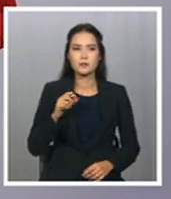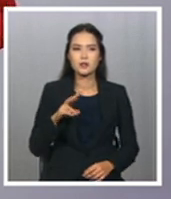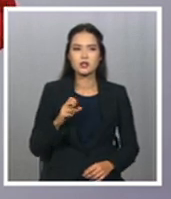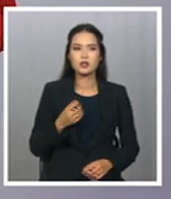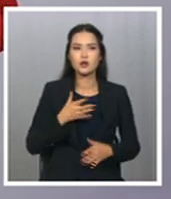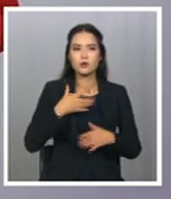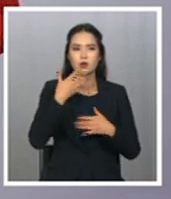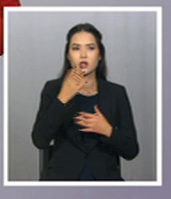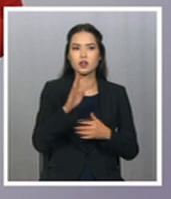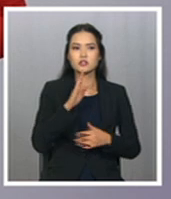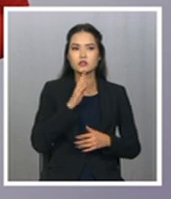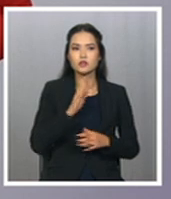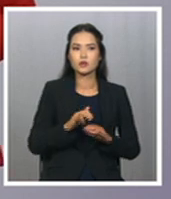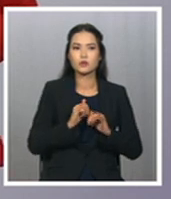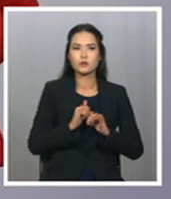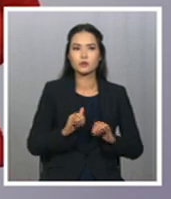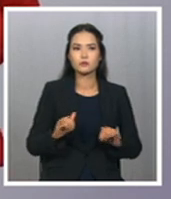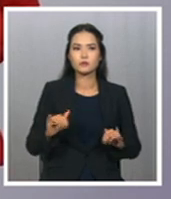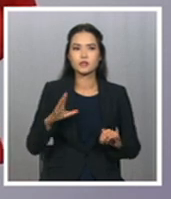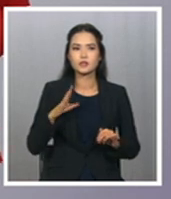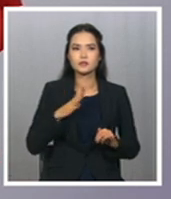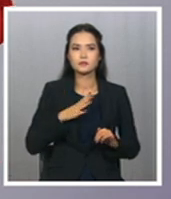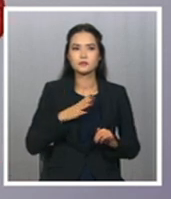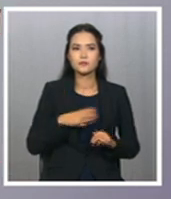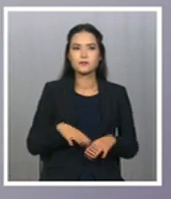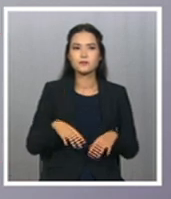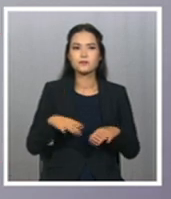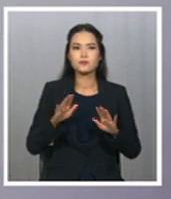оқыған қыздар көбейе бастады.